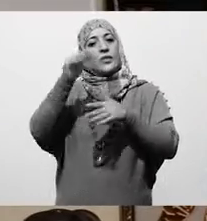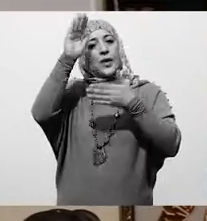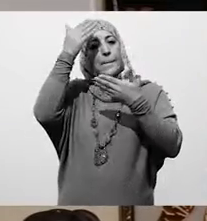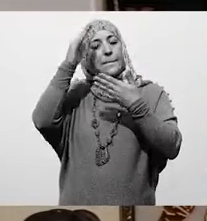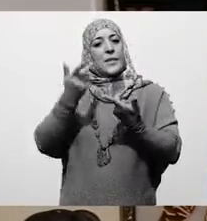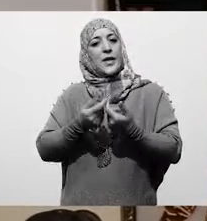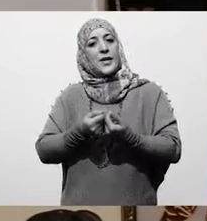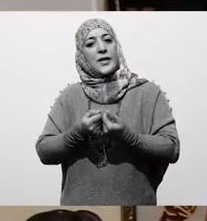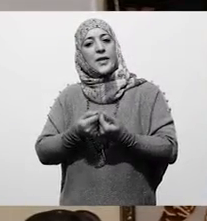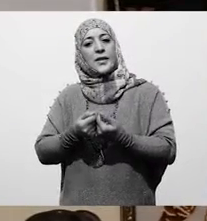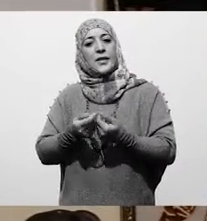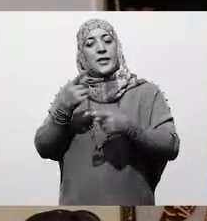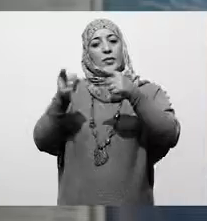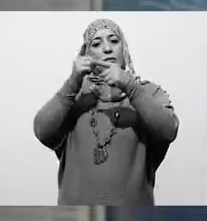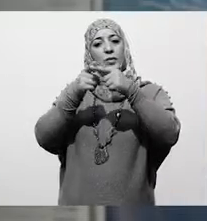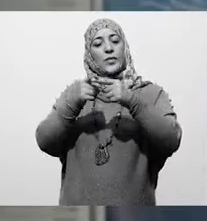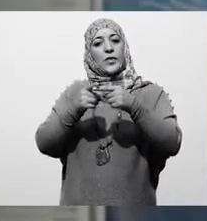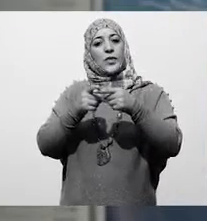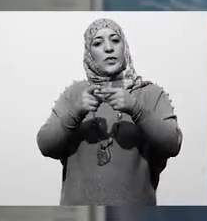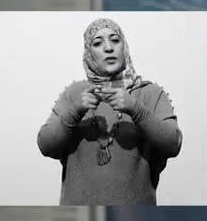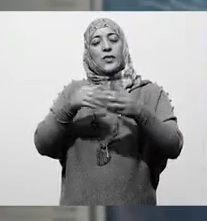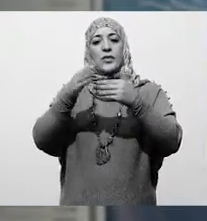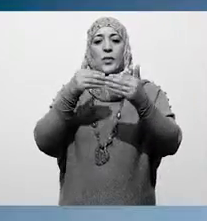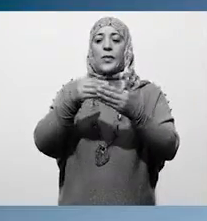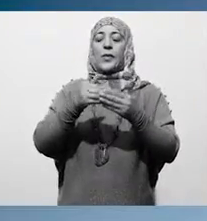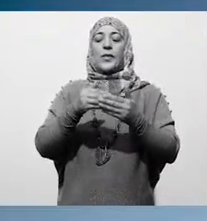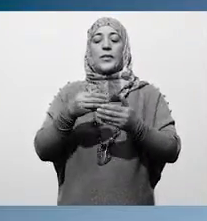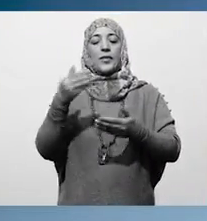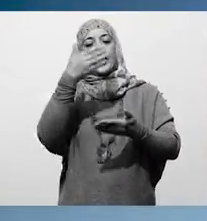mais également entre les organisations du Maghreb et celles du Moyen-Orient.